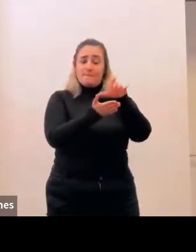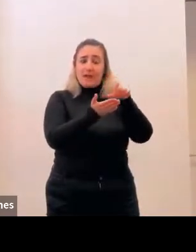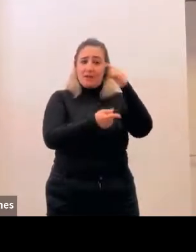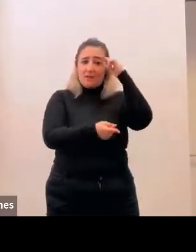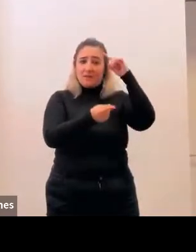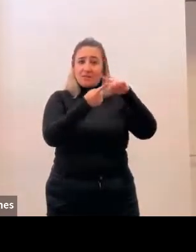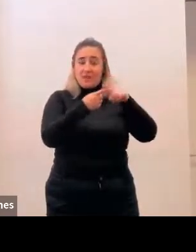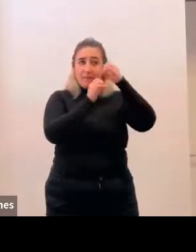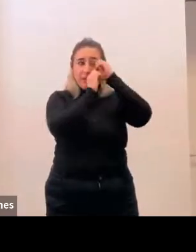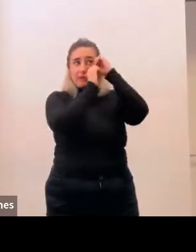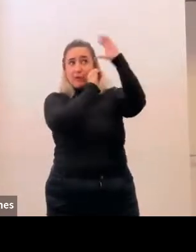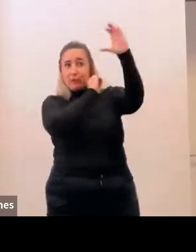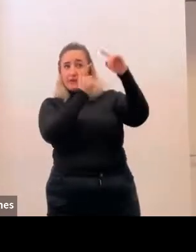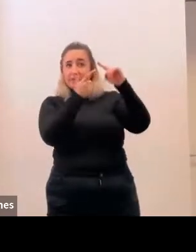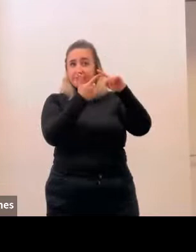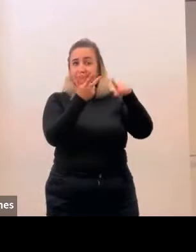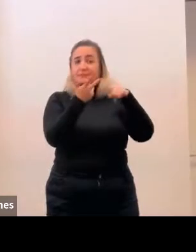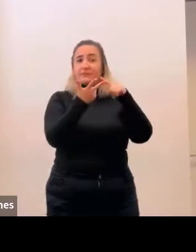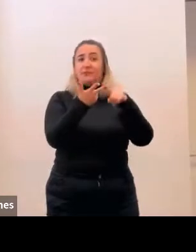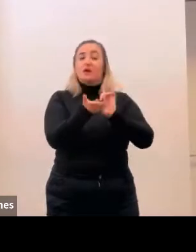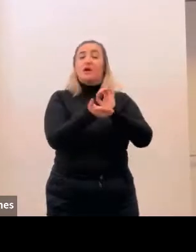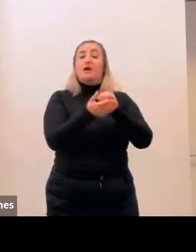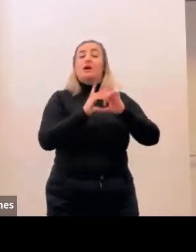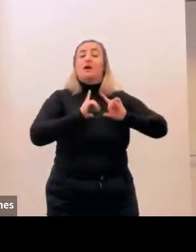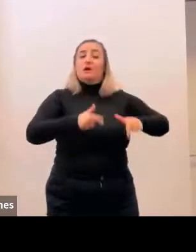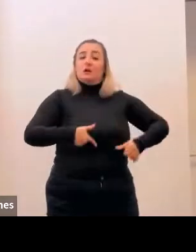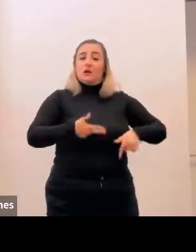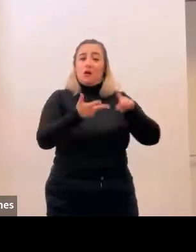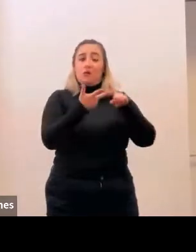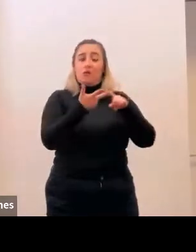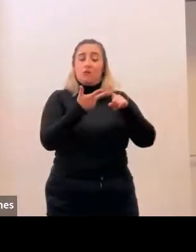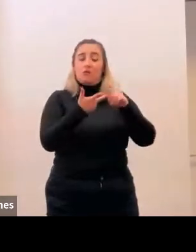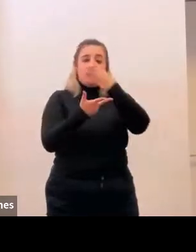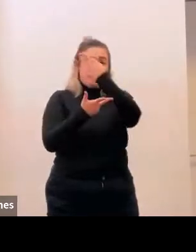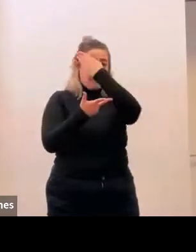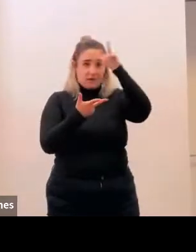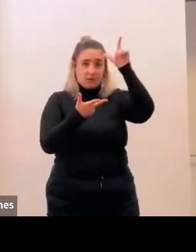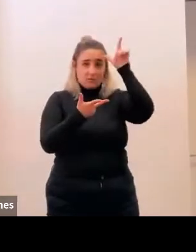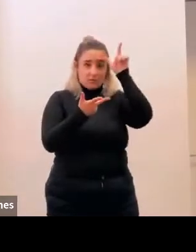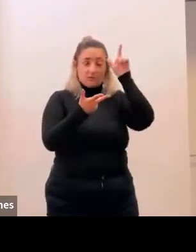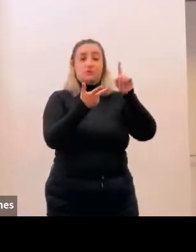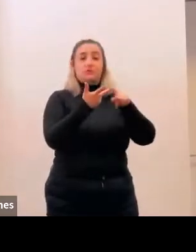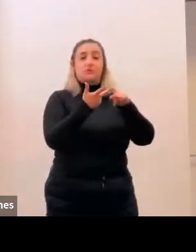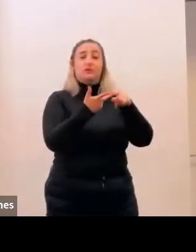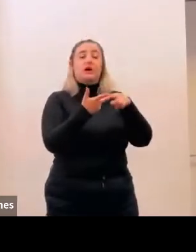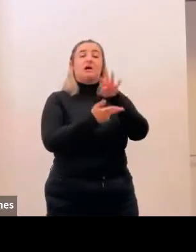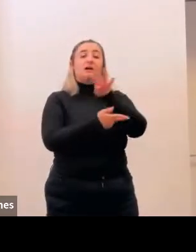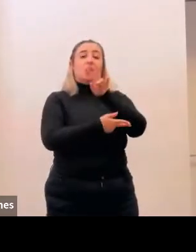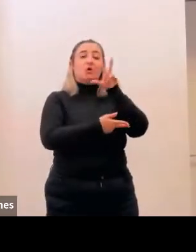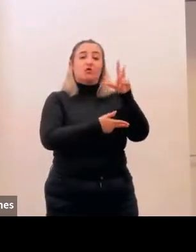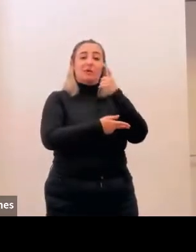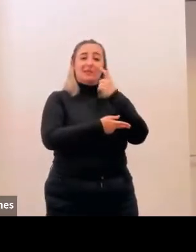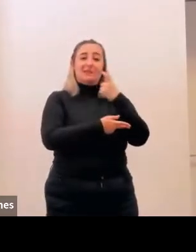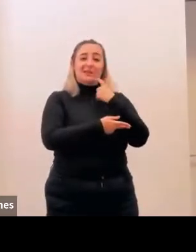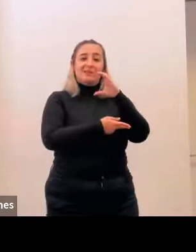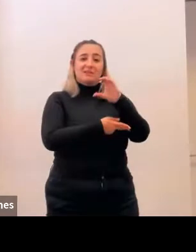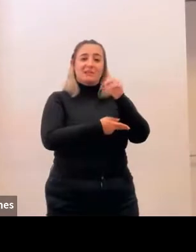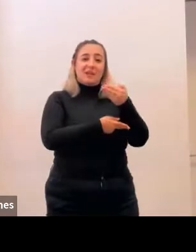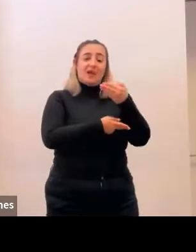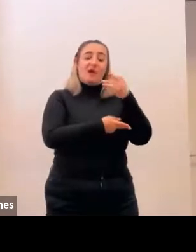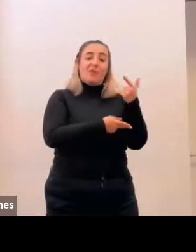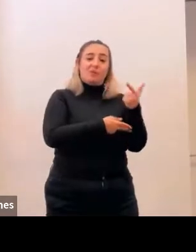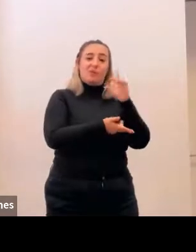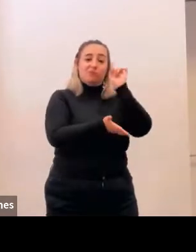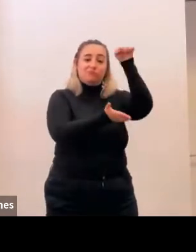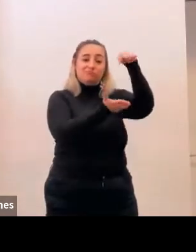Leroy qui va emmener 43 élèves de CM2 à Courcelles-sur-Augon pour un séjour art du